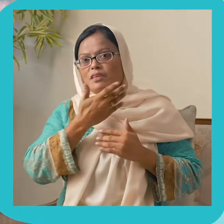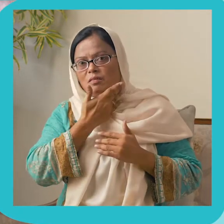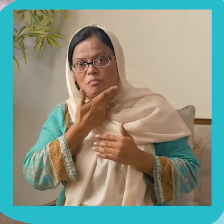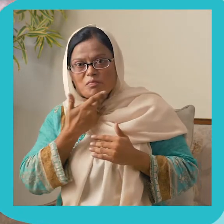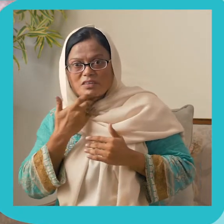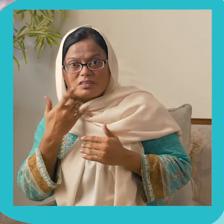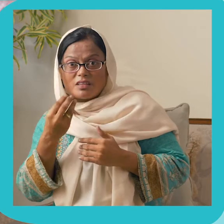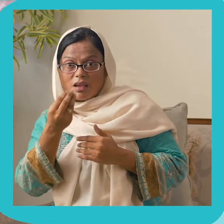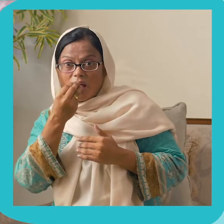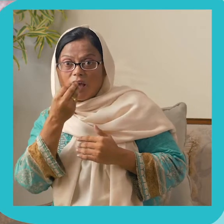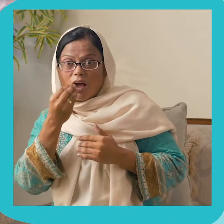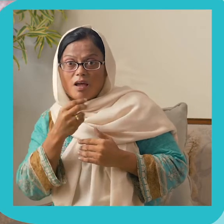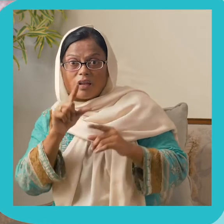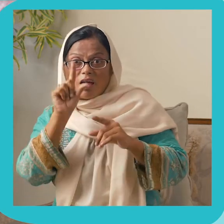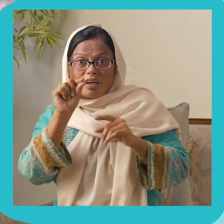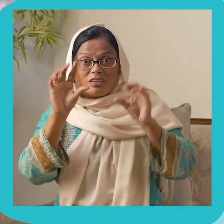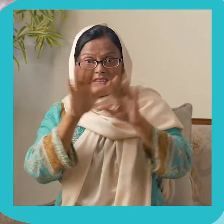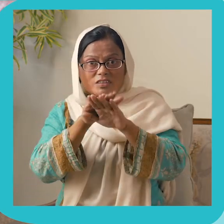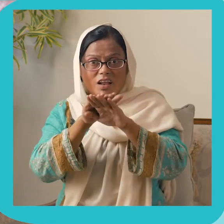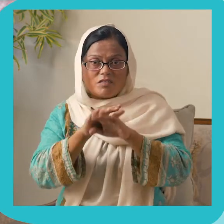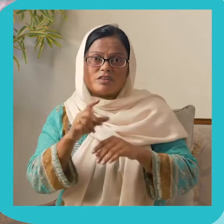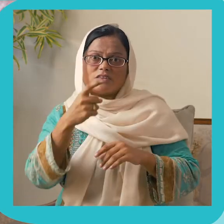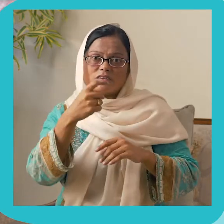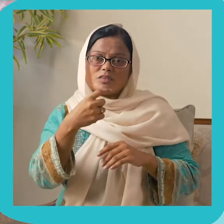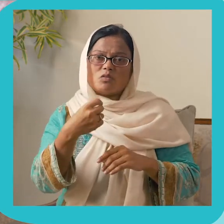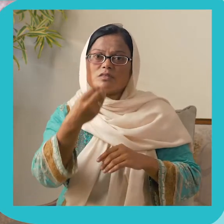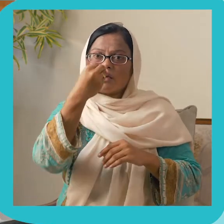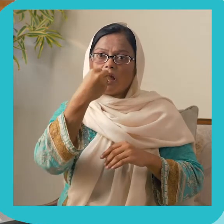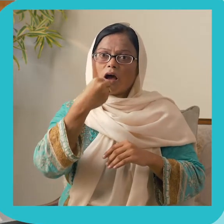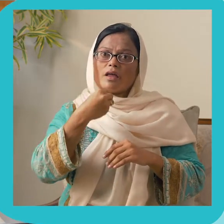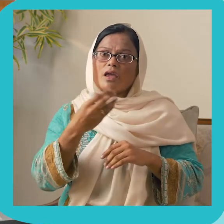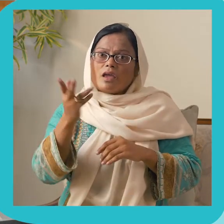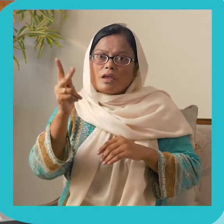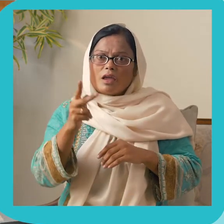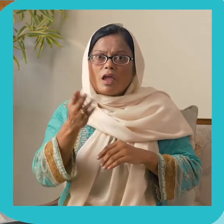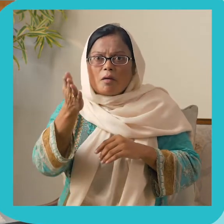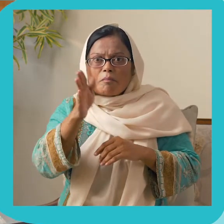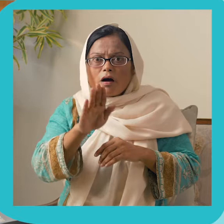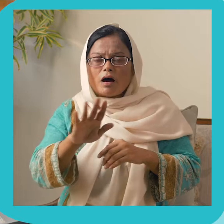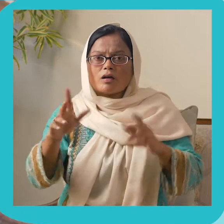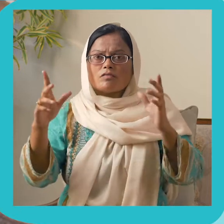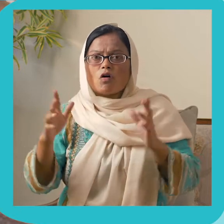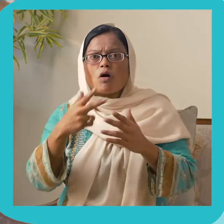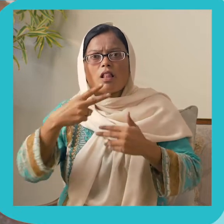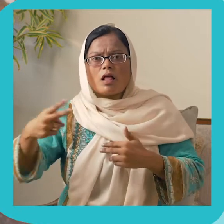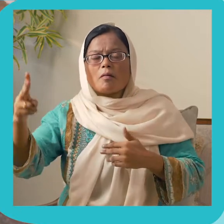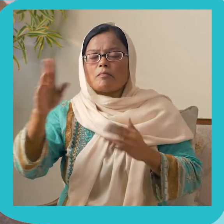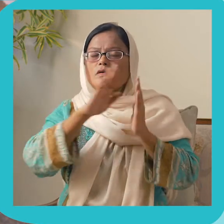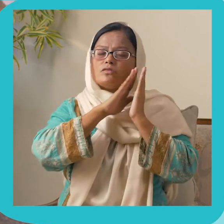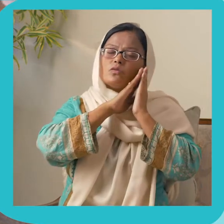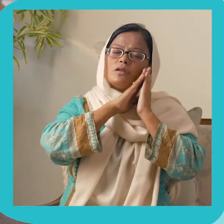अपनी दिलपसंद ग़िज़ा जेलीफिश और झींगों से शकमसेर वो एक लंबी झपकी लेने के लिए तैयार था।